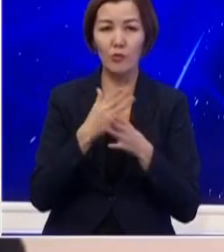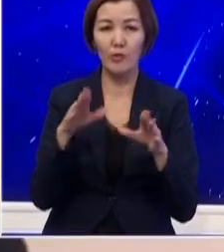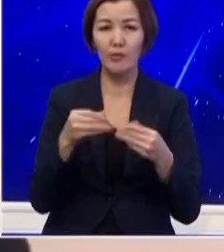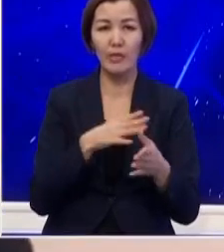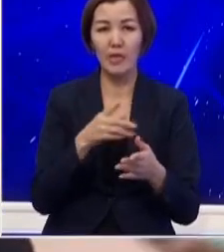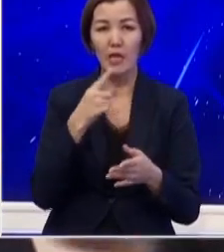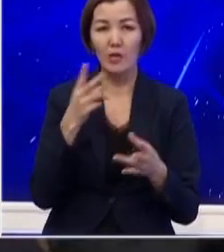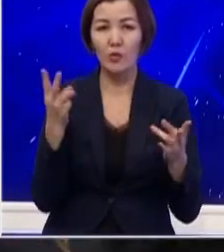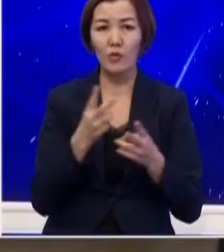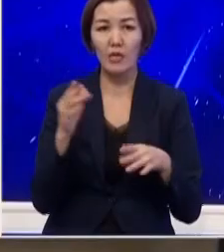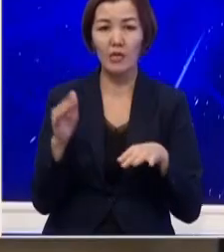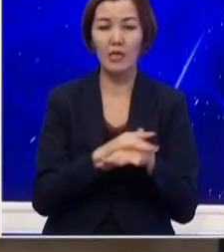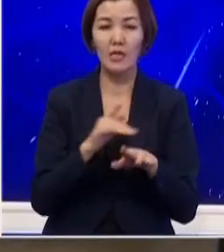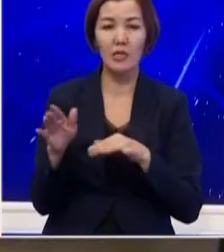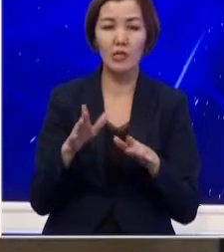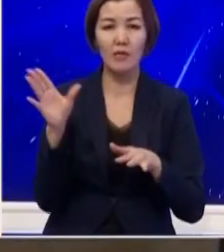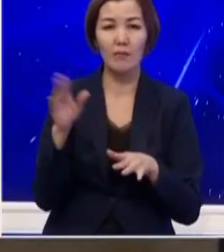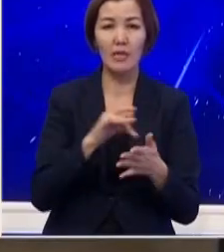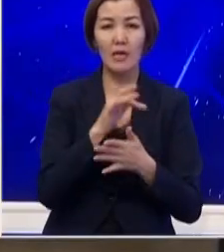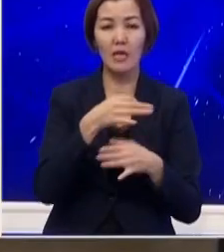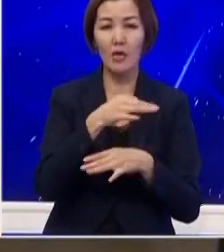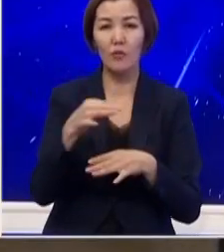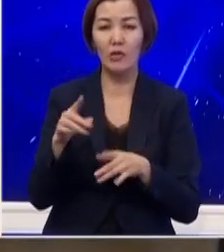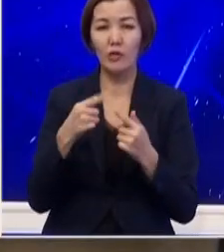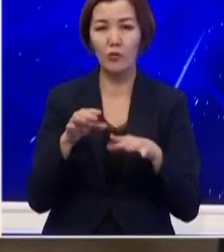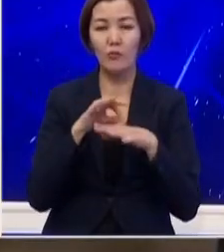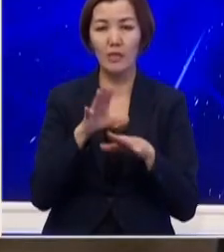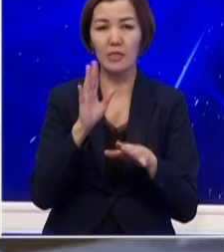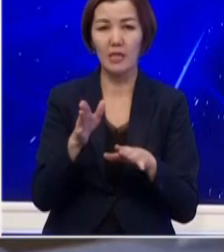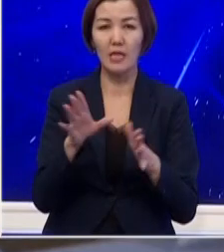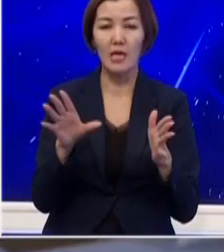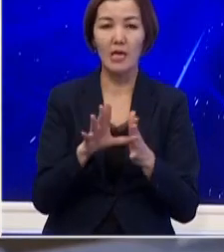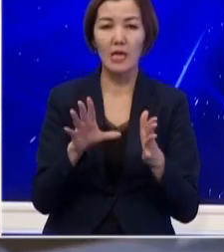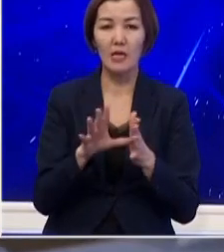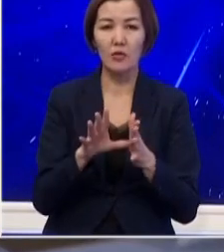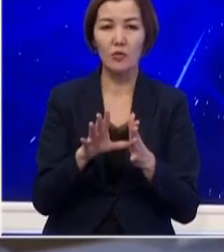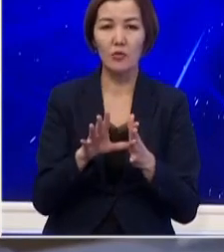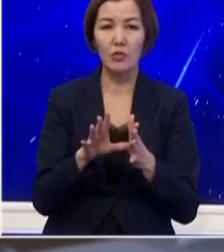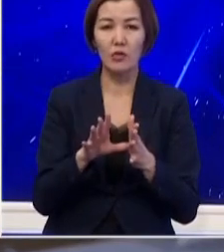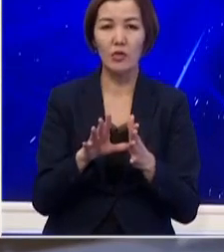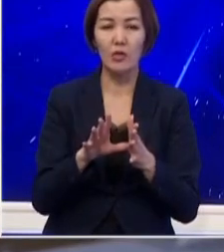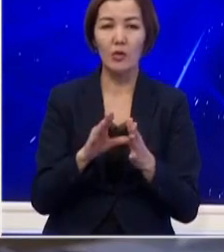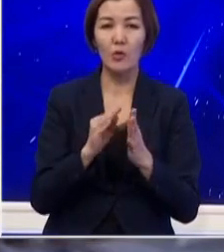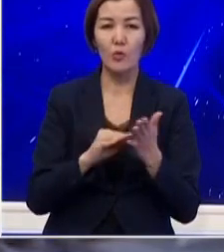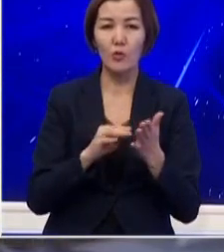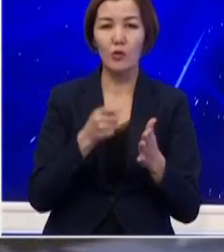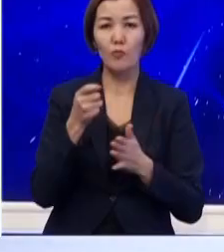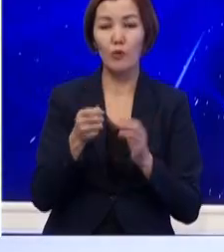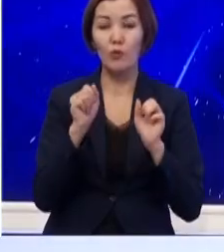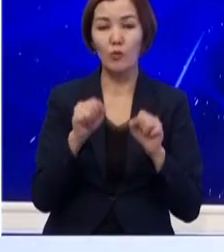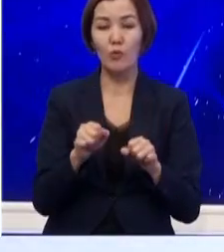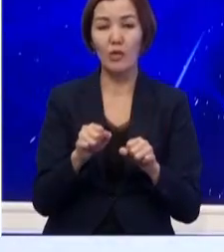кету керек, игі шара облыстың барлық қала аудандарында ұйымдастырылады. Электронды нұсқасы да қарастырылыпты. Тек жеке куәлігі